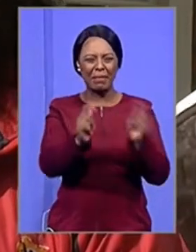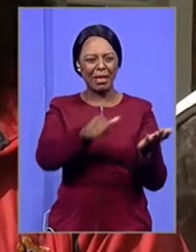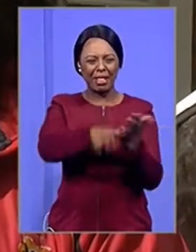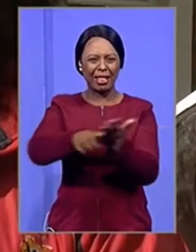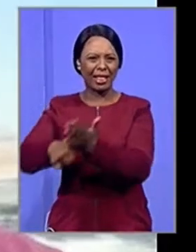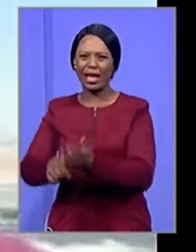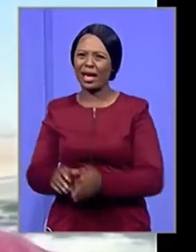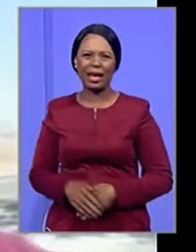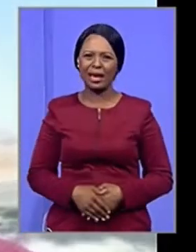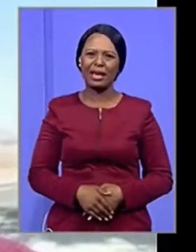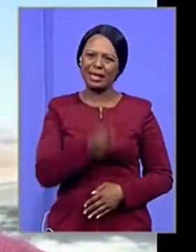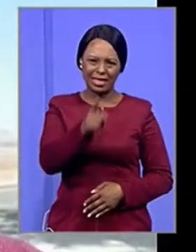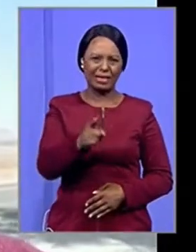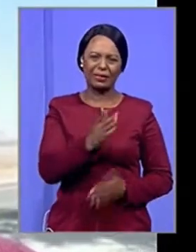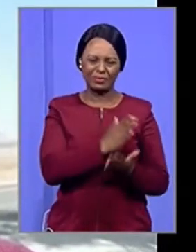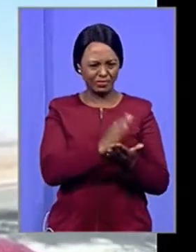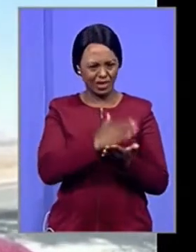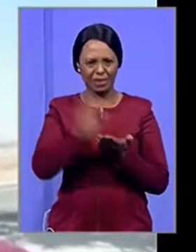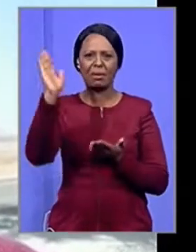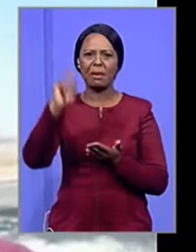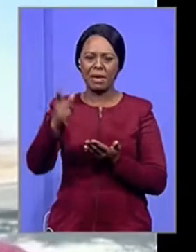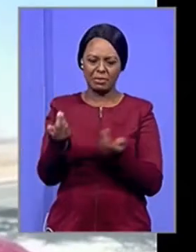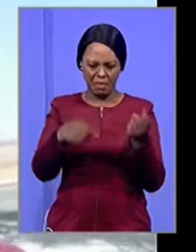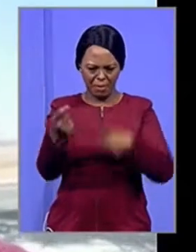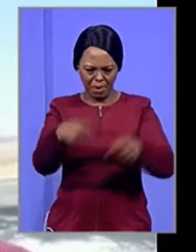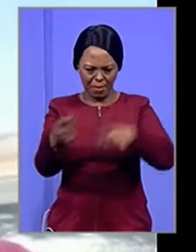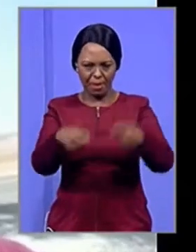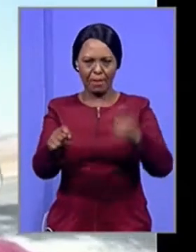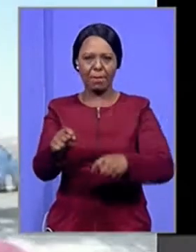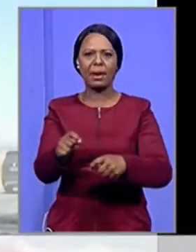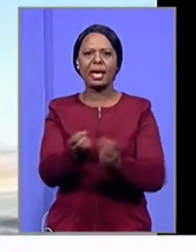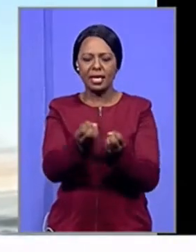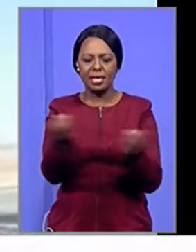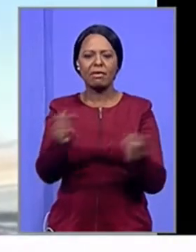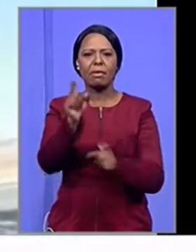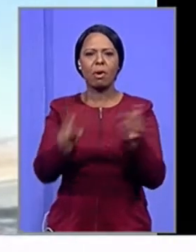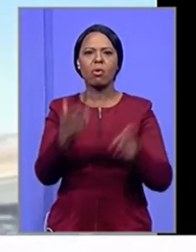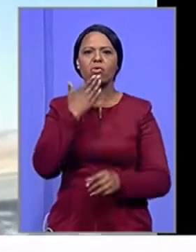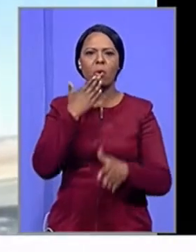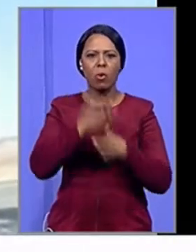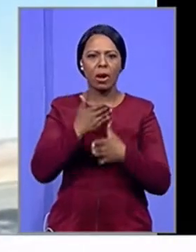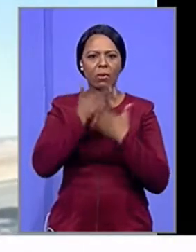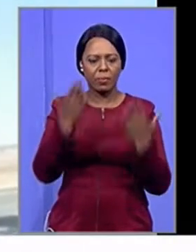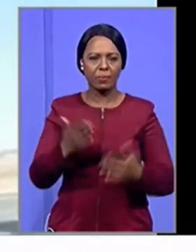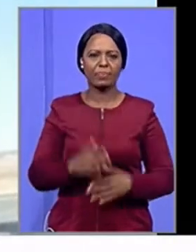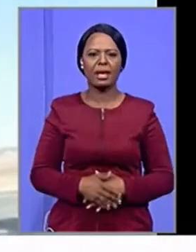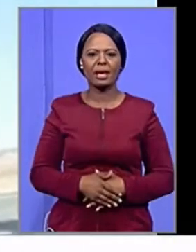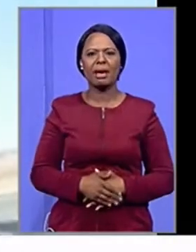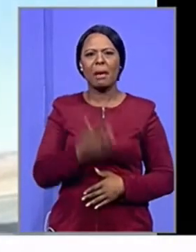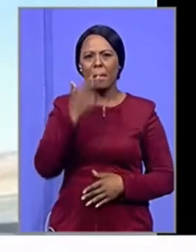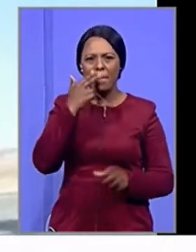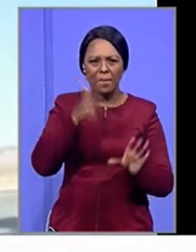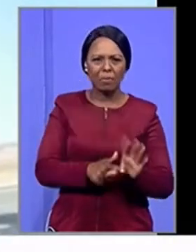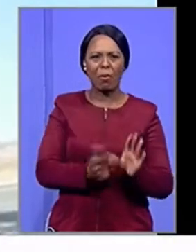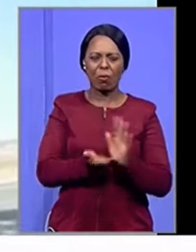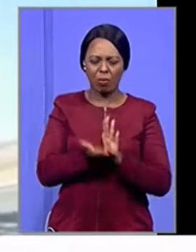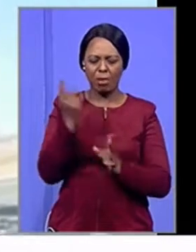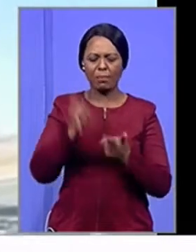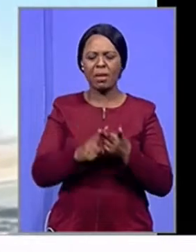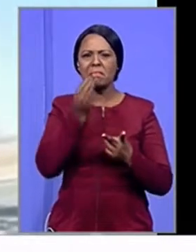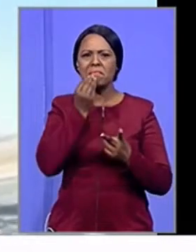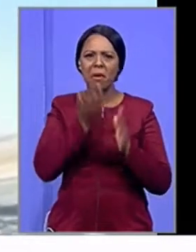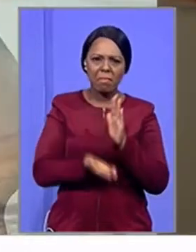mesebetsi. Imetswe ke ditheko tse hodimo tsa mafura, ditheko tse hodimo tsa dijo, mme batho ba bangata ba